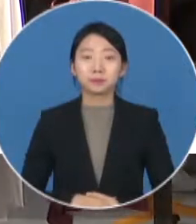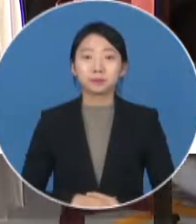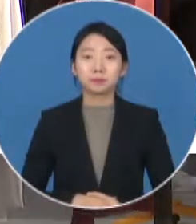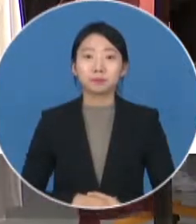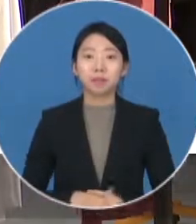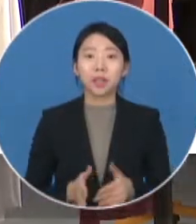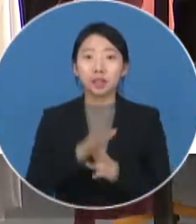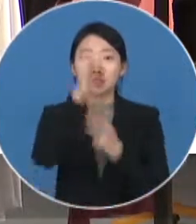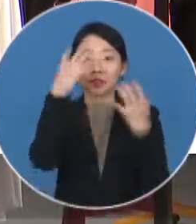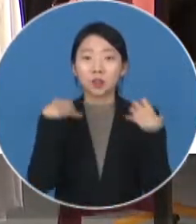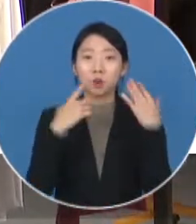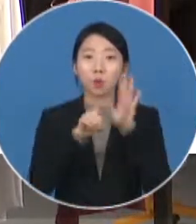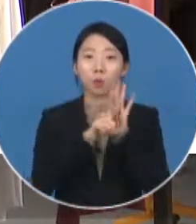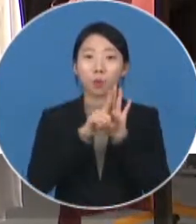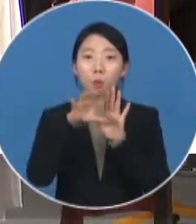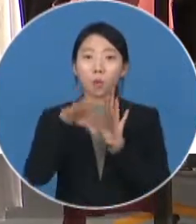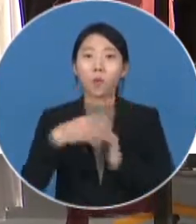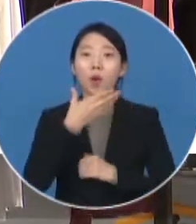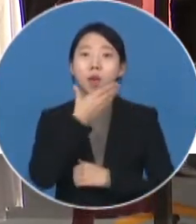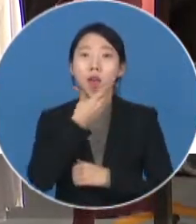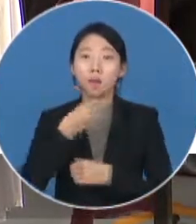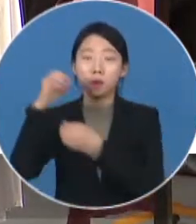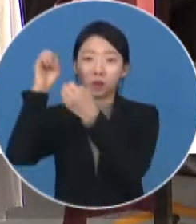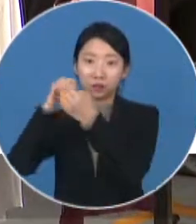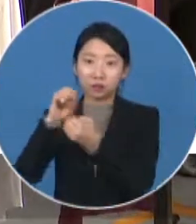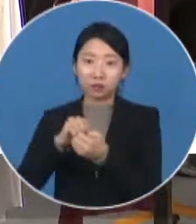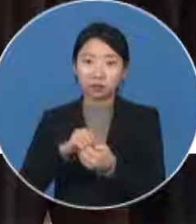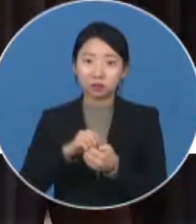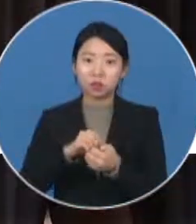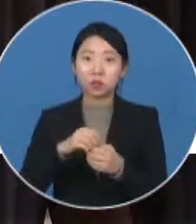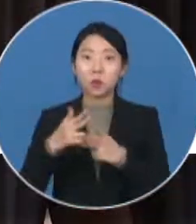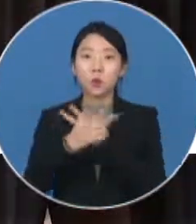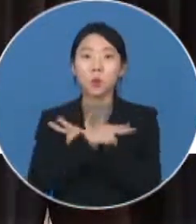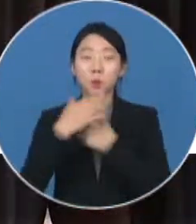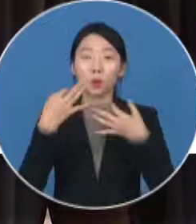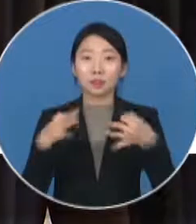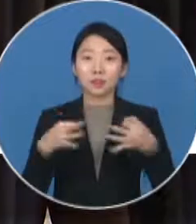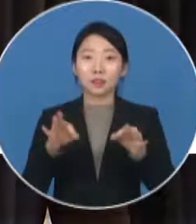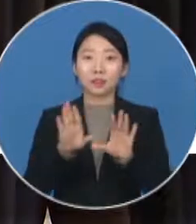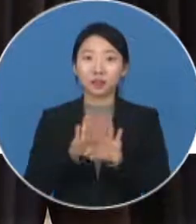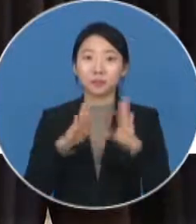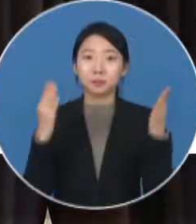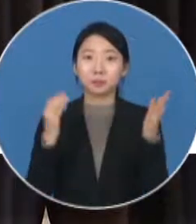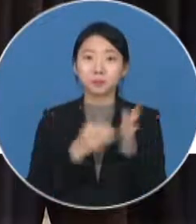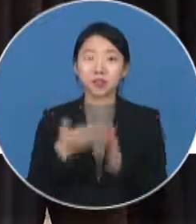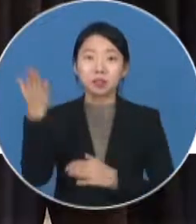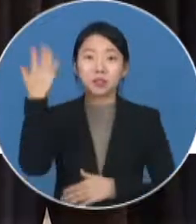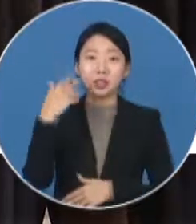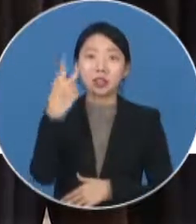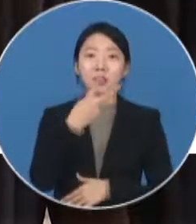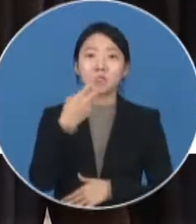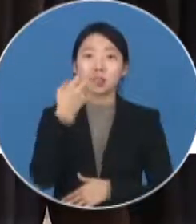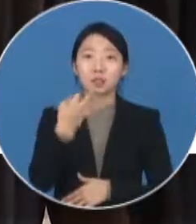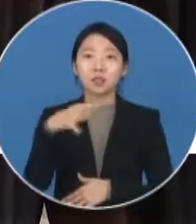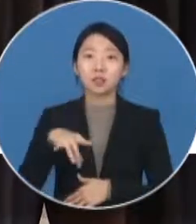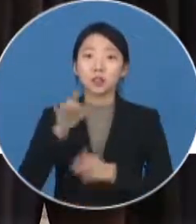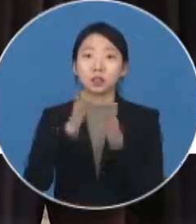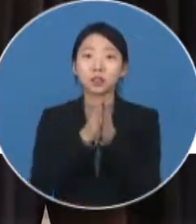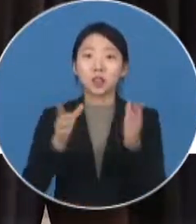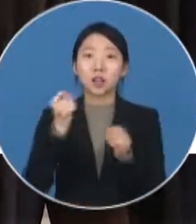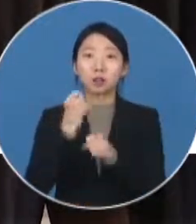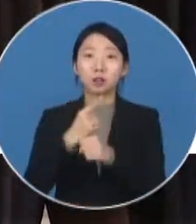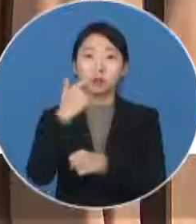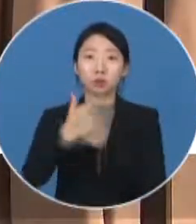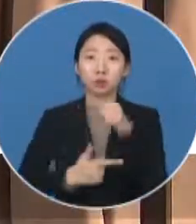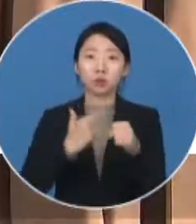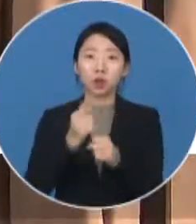지난주 시청 홍보홀에서는 행복한 물림 교복 은행이 열렸습니다. 지난 2014년부터 시작돼 어느덧 6년째